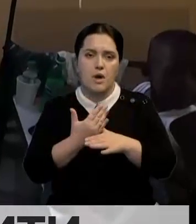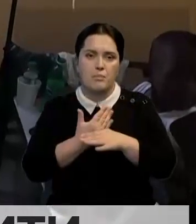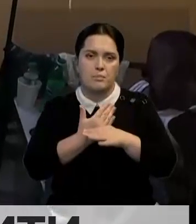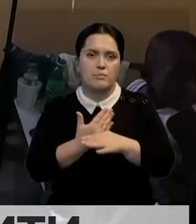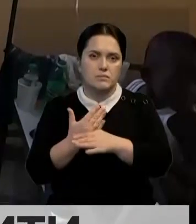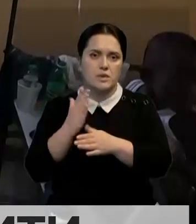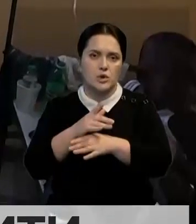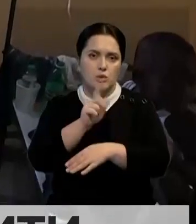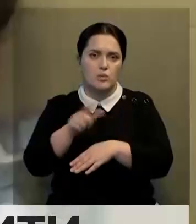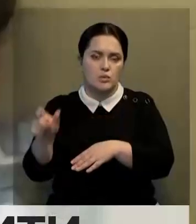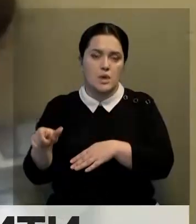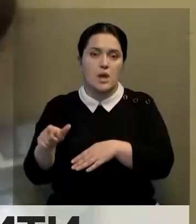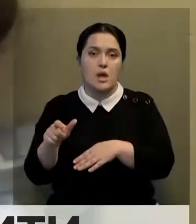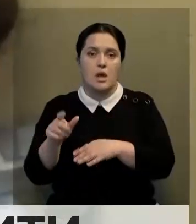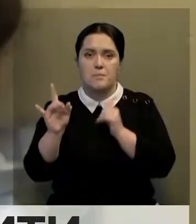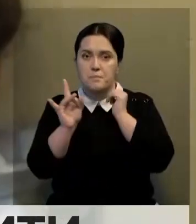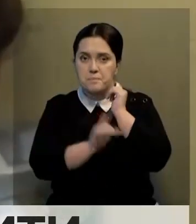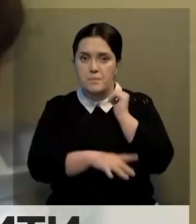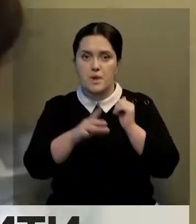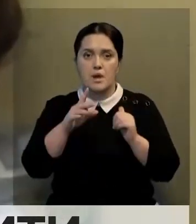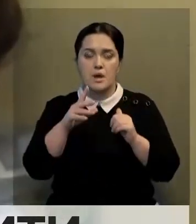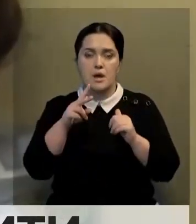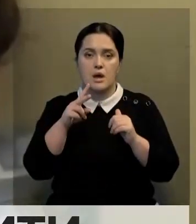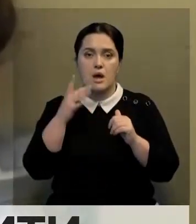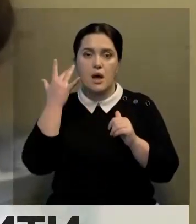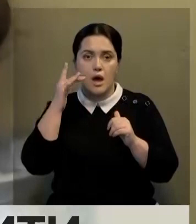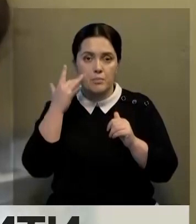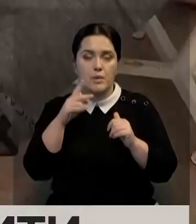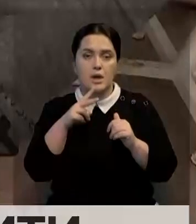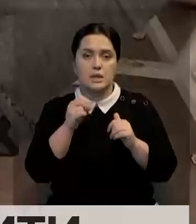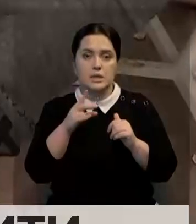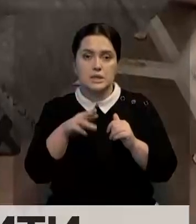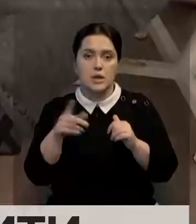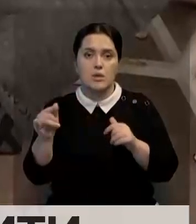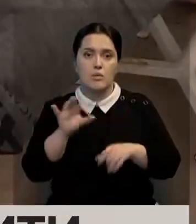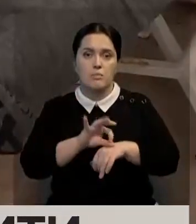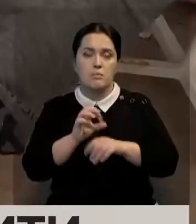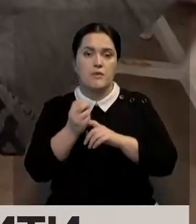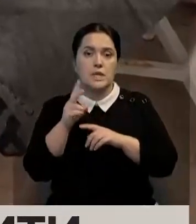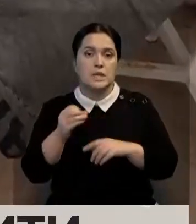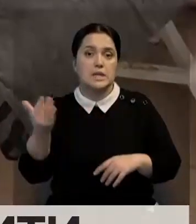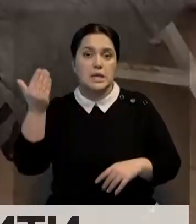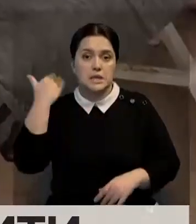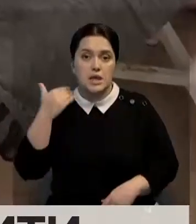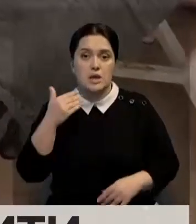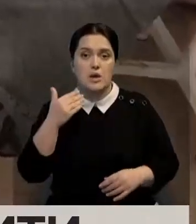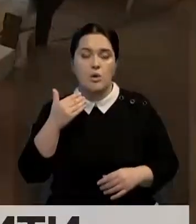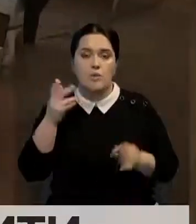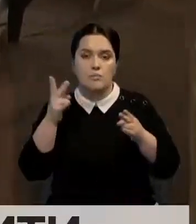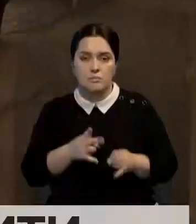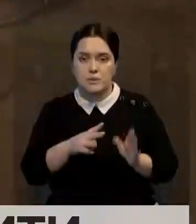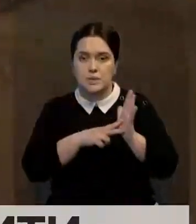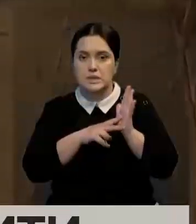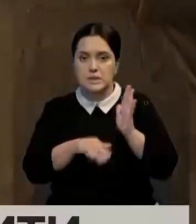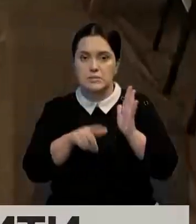Помогают волонтеры. Напомню, беднейшая страна Латинской Америки пережила эпидемию холеры 12 лет назад. Тогда жертвами